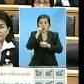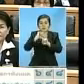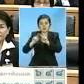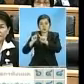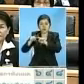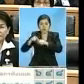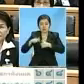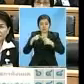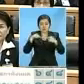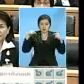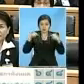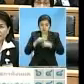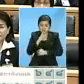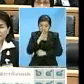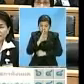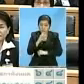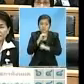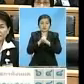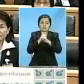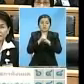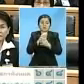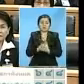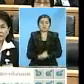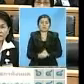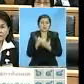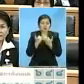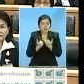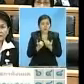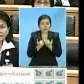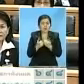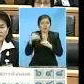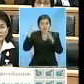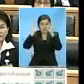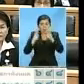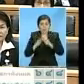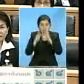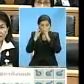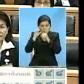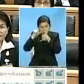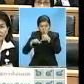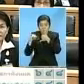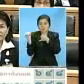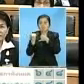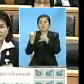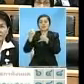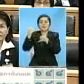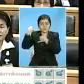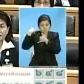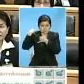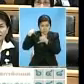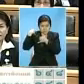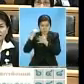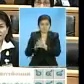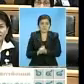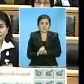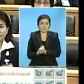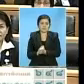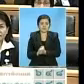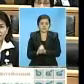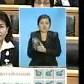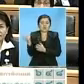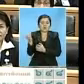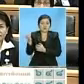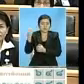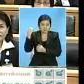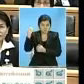ที่มีคุณธรรมแต่ผมไม่ปฏิเสธครับเราก็มีคนที่ออกนอกลู่นอกทางไปบ้างซึ่งมีจำกัดมีจำนวนไม่ม